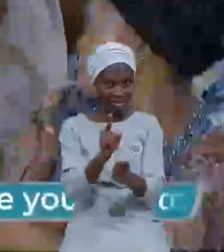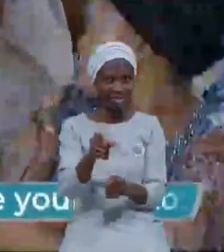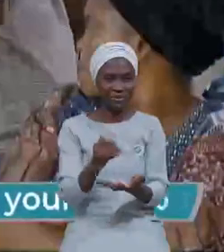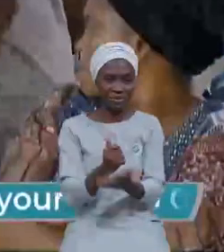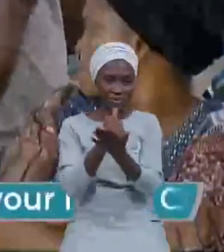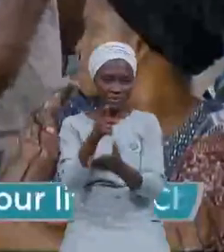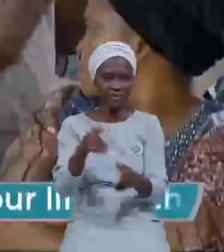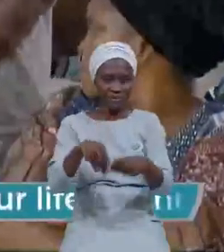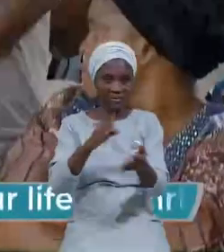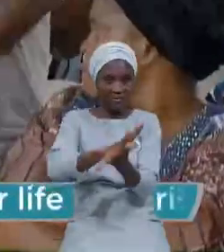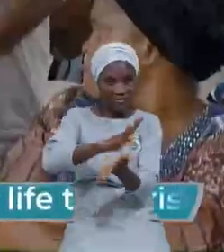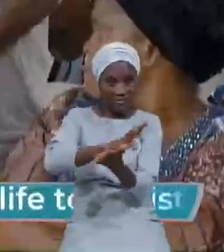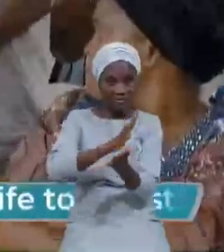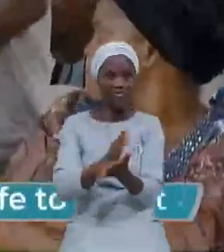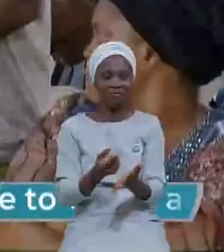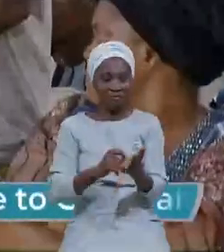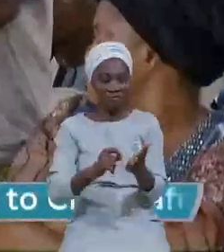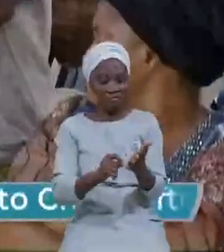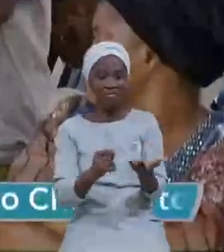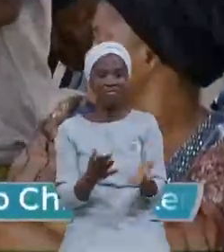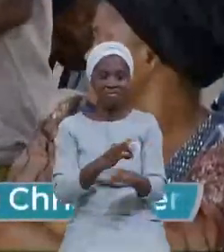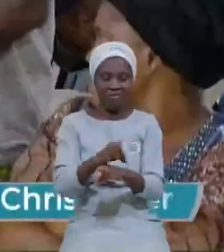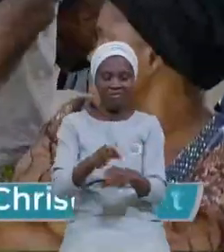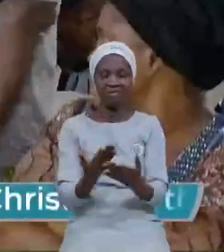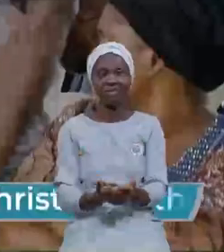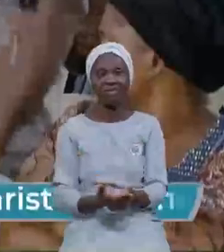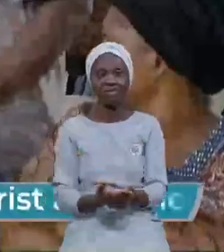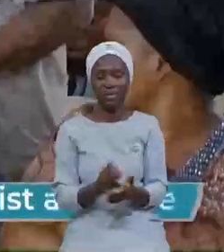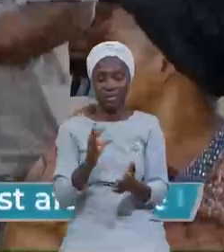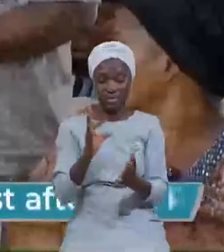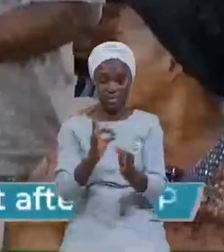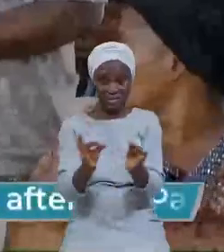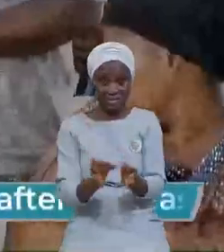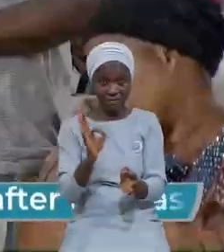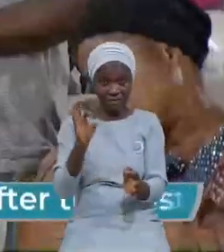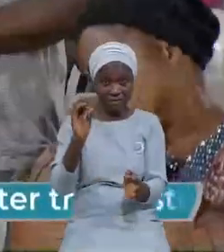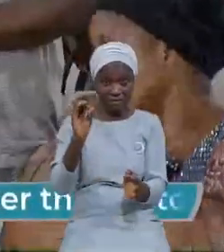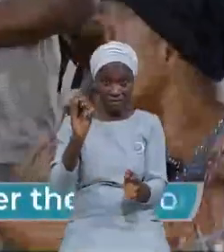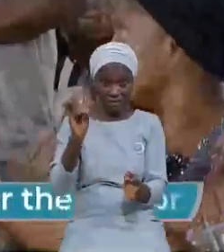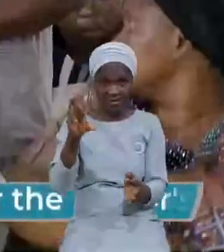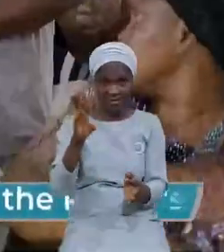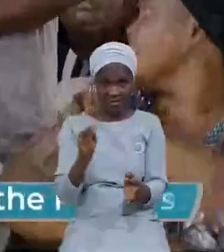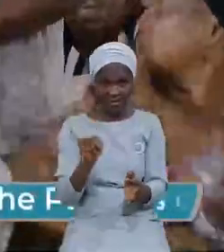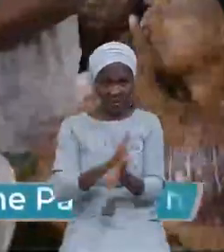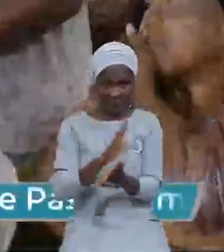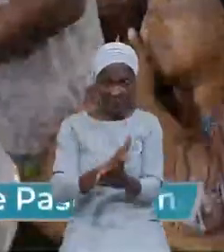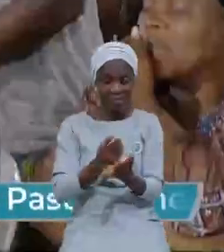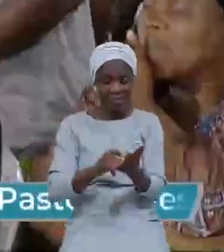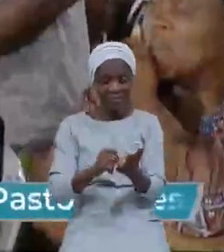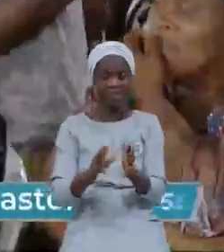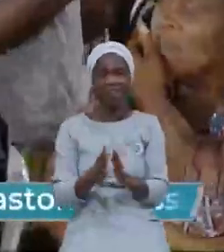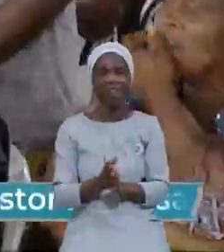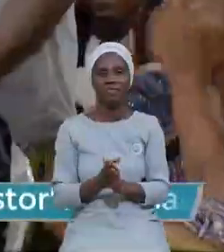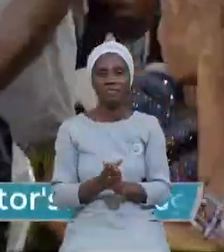donner les for les fiches à remplir et remplissez ces fiches correctement avec la joie du salut dans votre